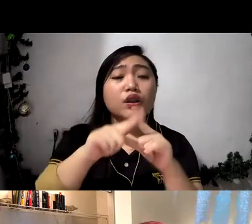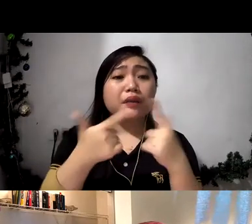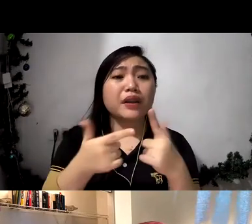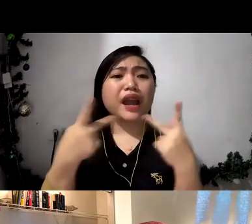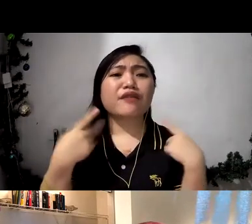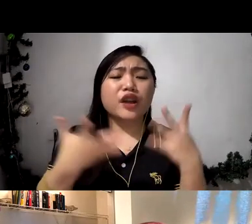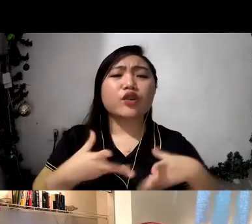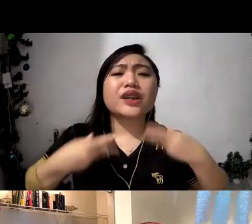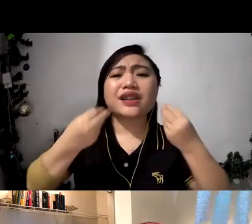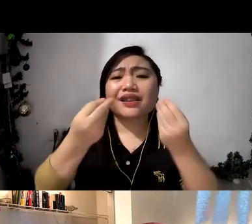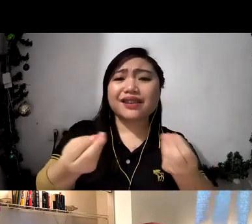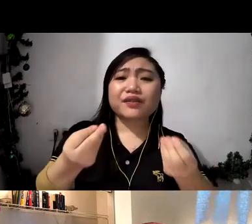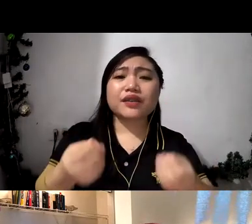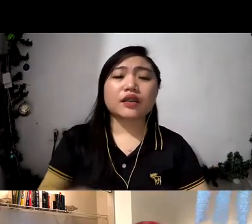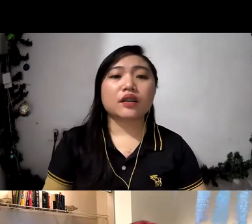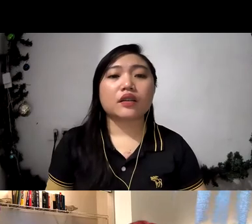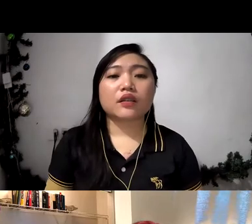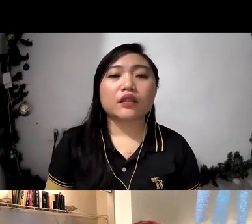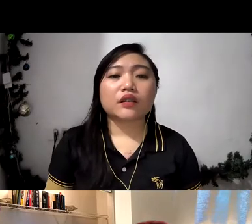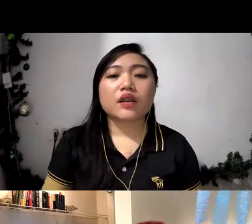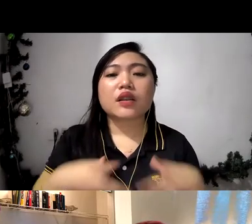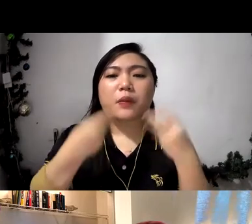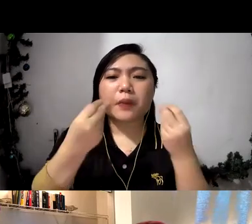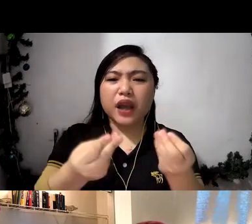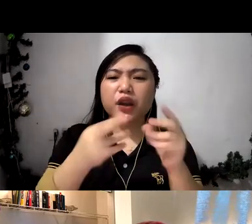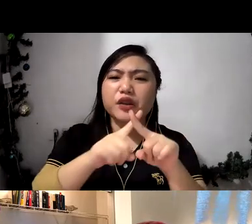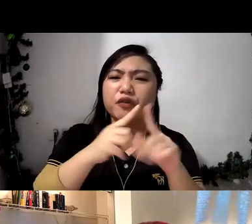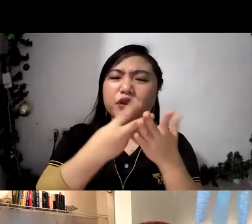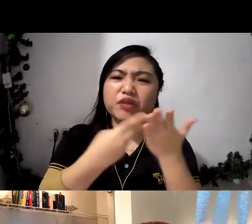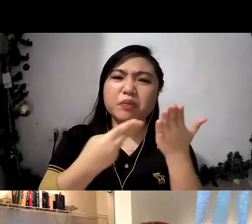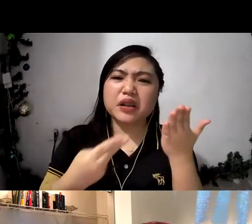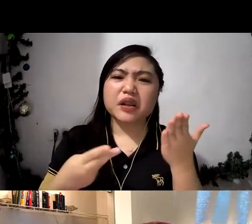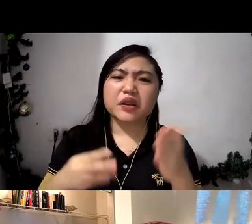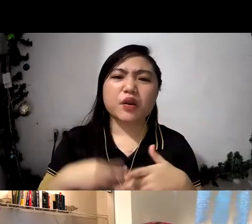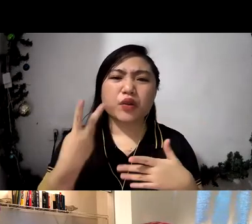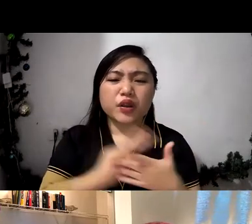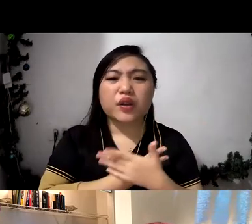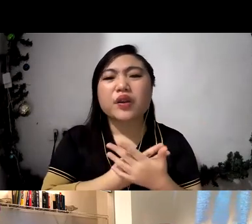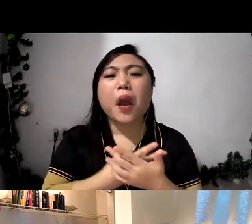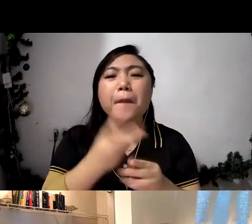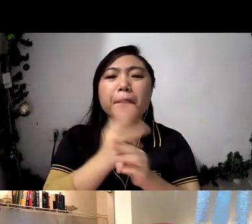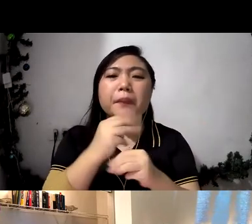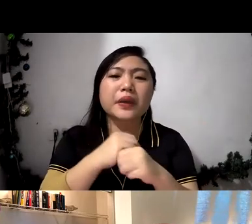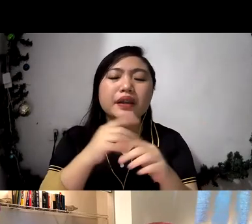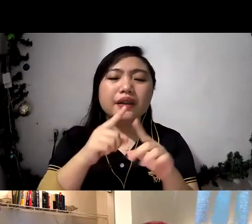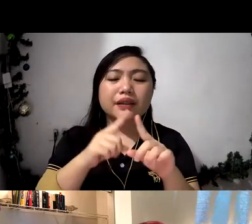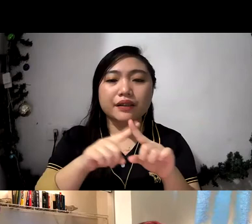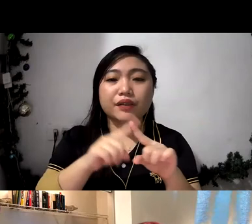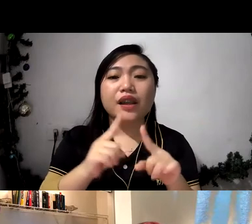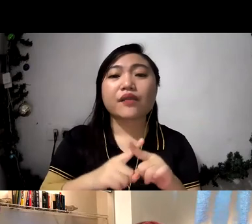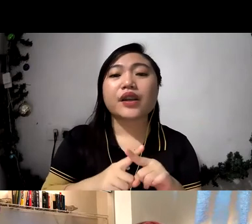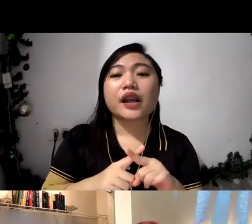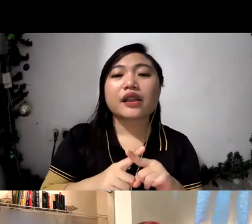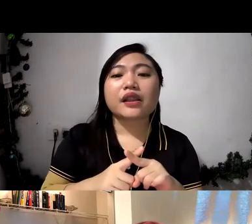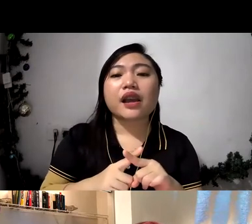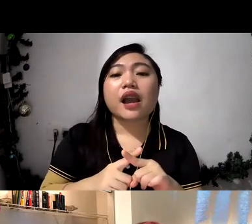are providing our IEC material, no, in the way that we are making this kind of information accessible, in the